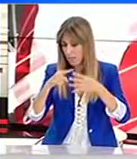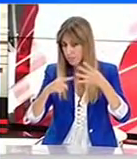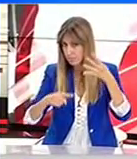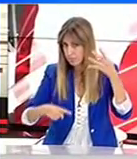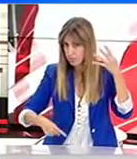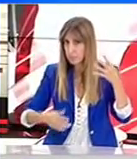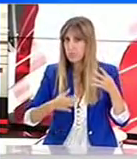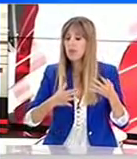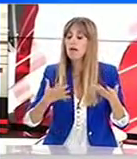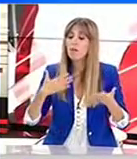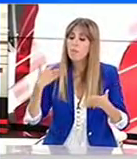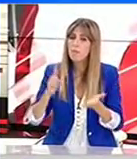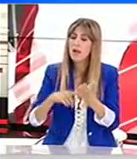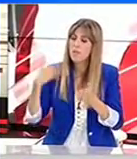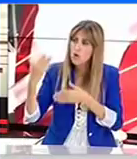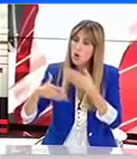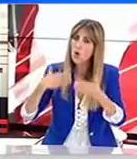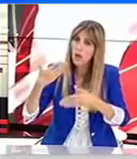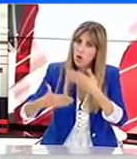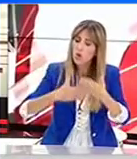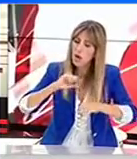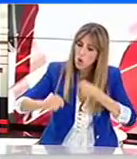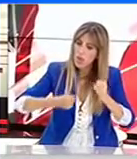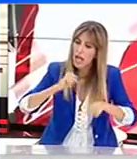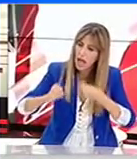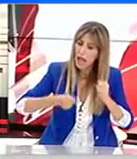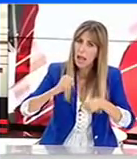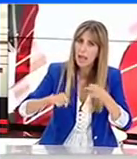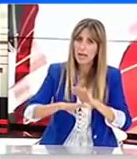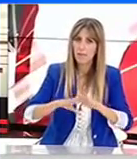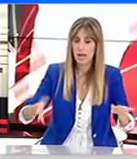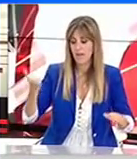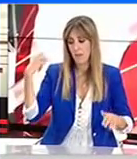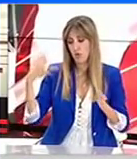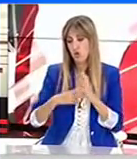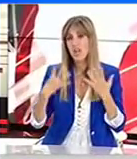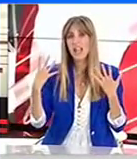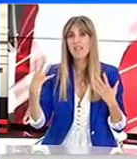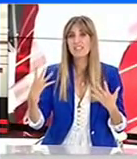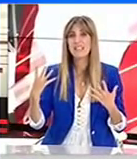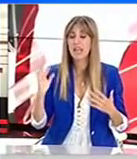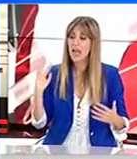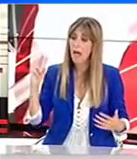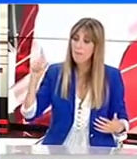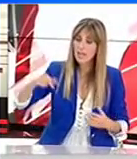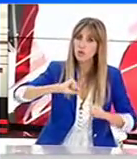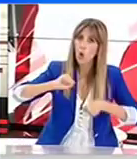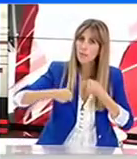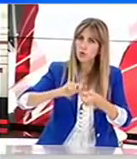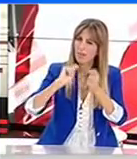Αναφέρομαι στις θαλάσσιες ζώνες από την πλευρά τους, αναφέρομαι στα σχολικά εγχειρίδια και στην αλλαγή τους,